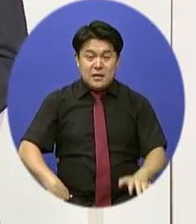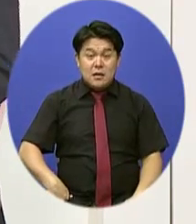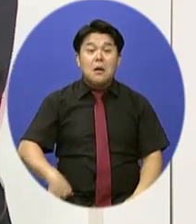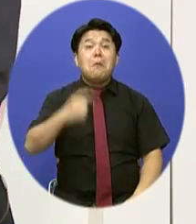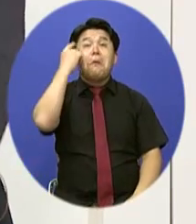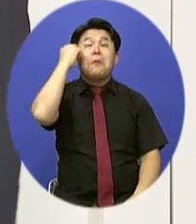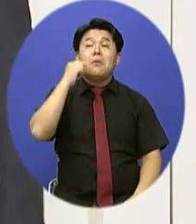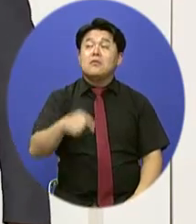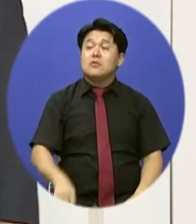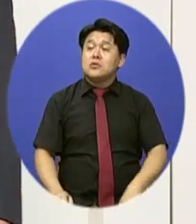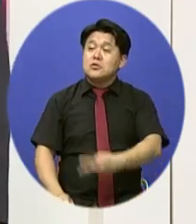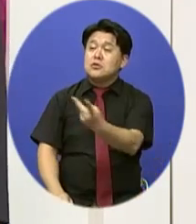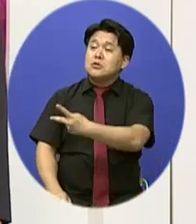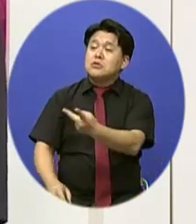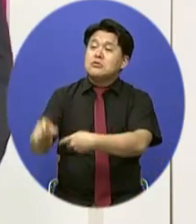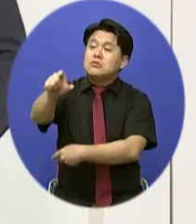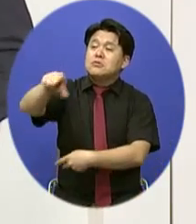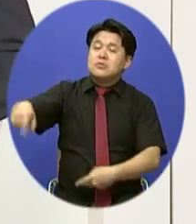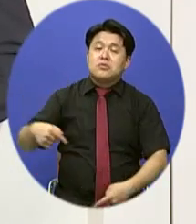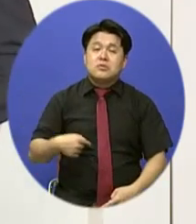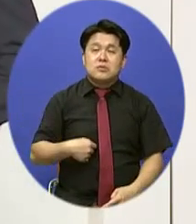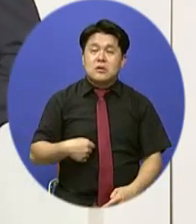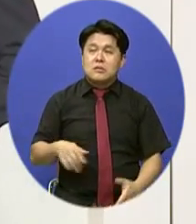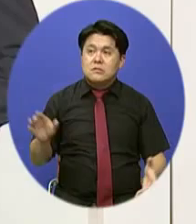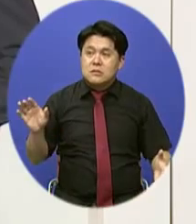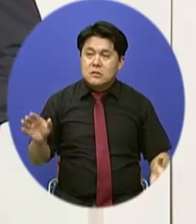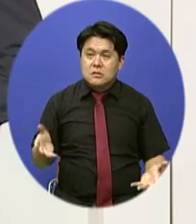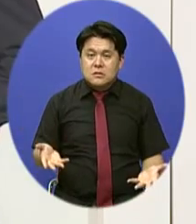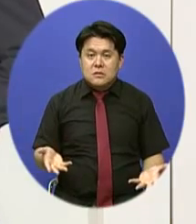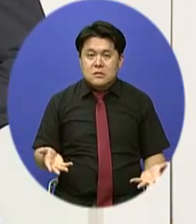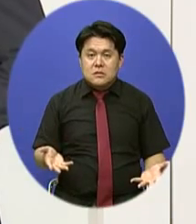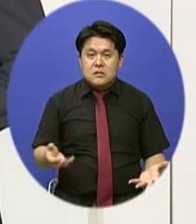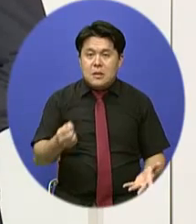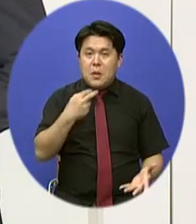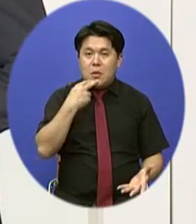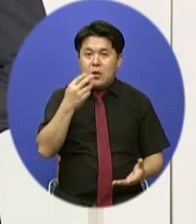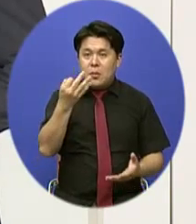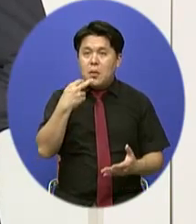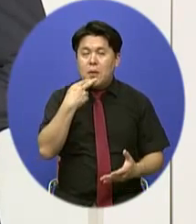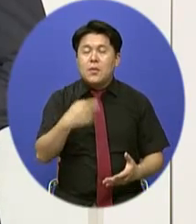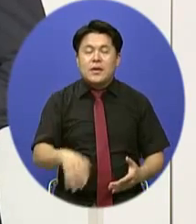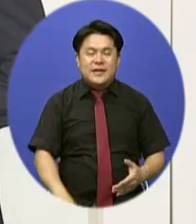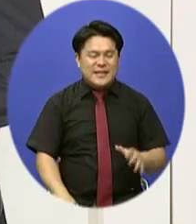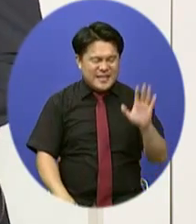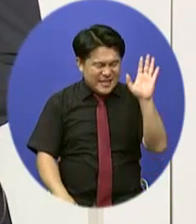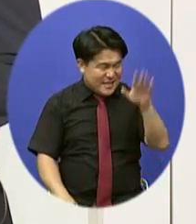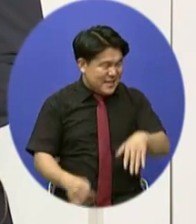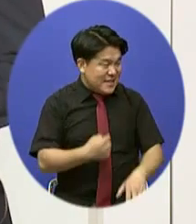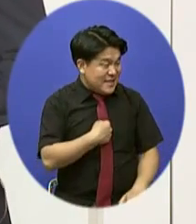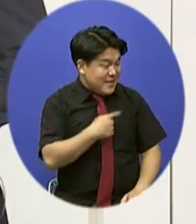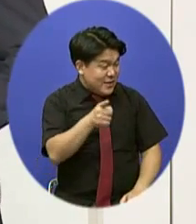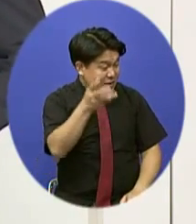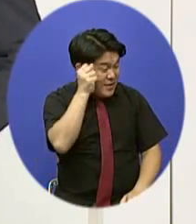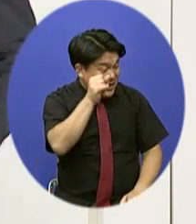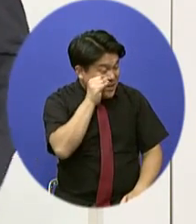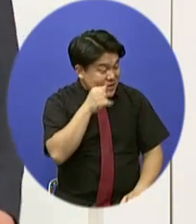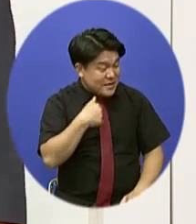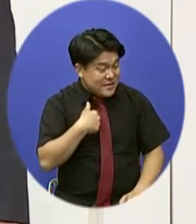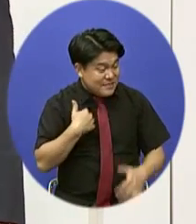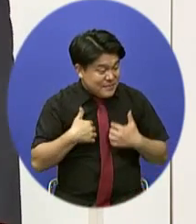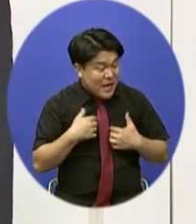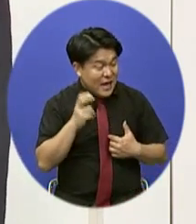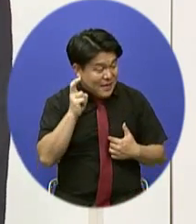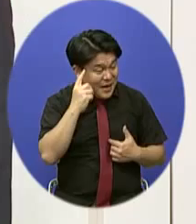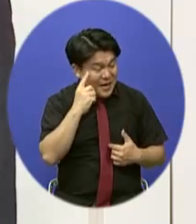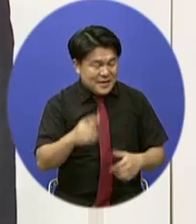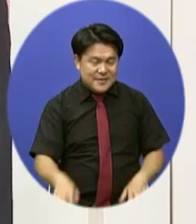그건 아니에요. 아니, 이효정 씨만 인사하고 저는 뭐 국물이요 사람이 아니요 인간이요. 기억을 하니까 반가운가 봐요 제가. 아니 우리